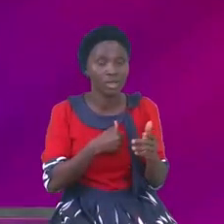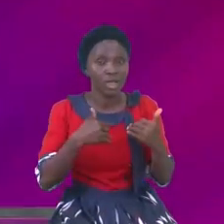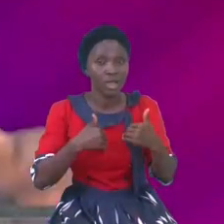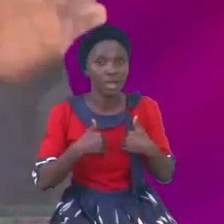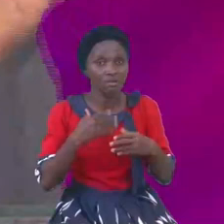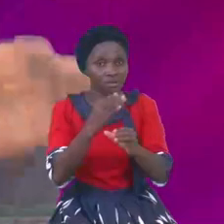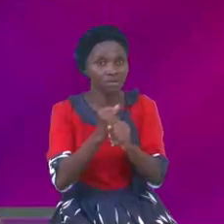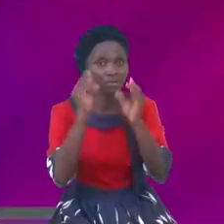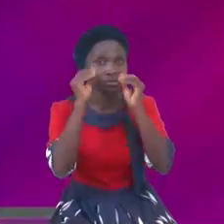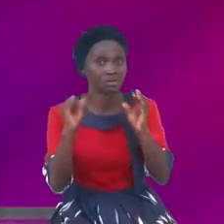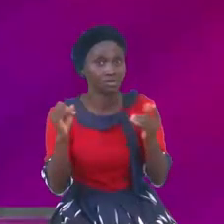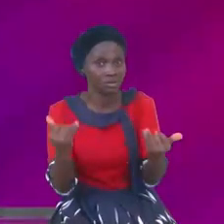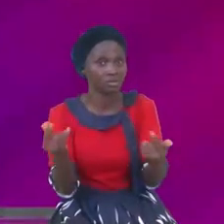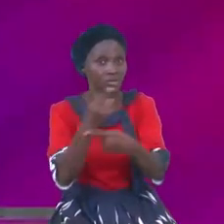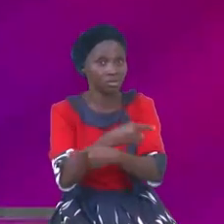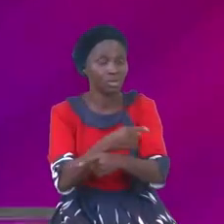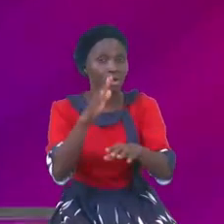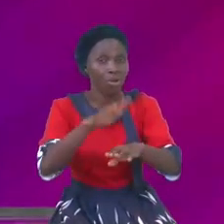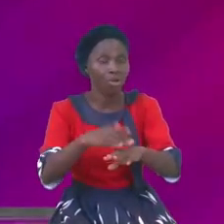Nous avons reçu aujourd'hui l'engagement.